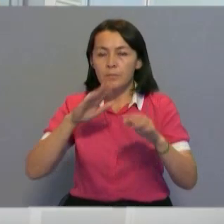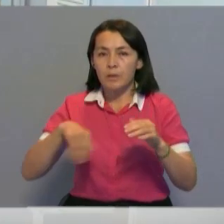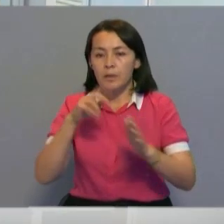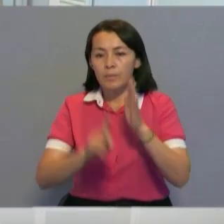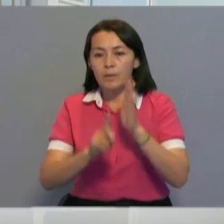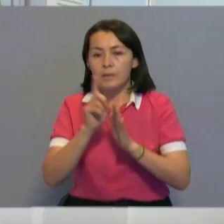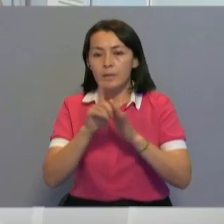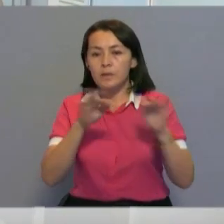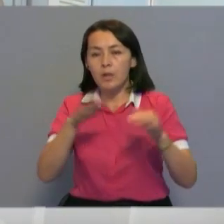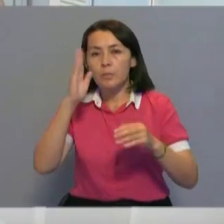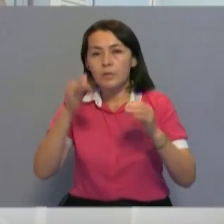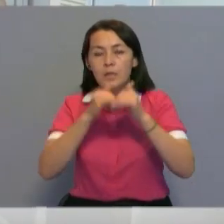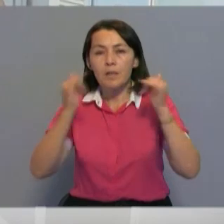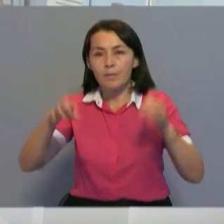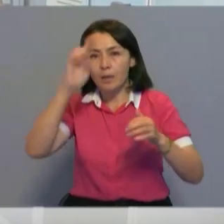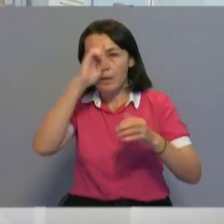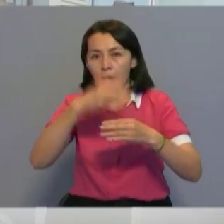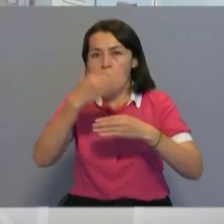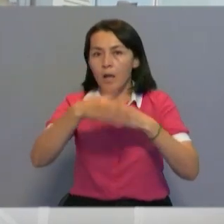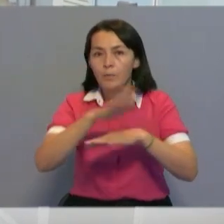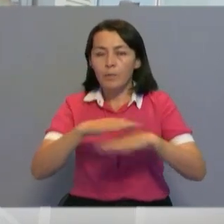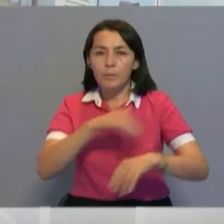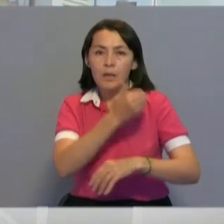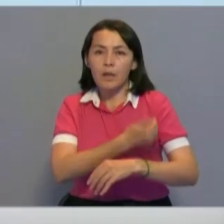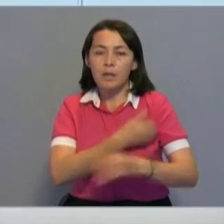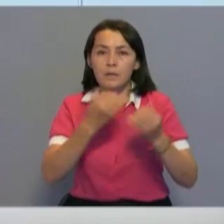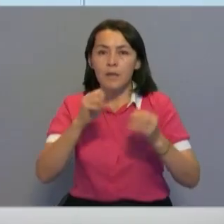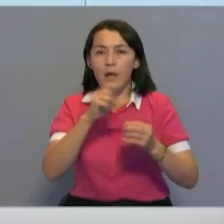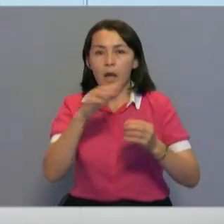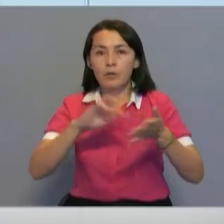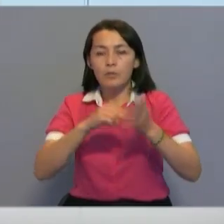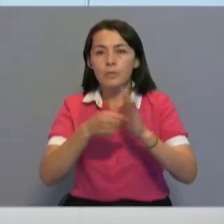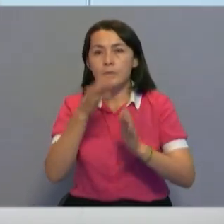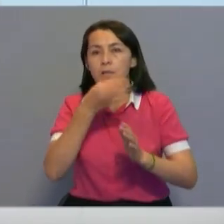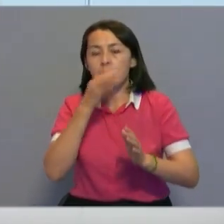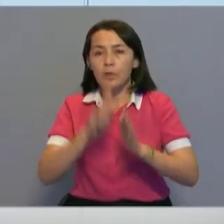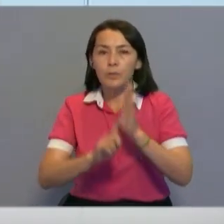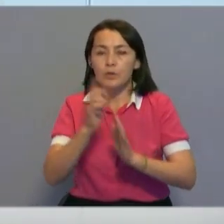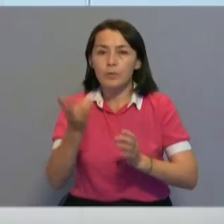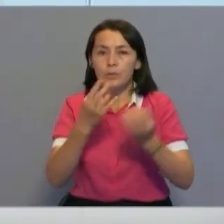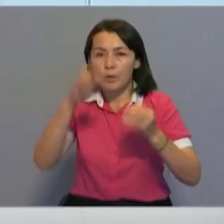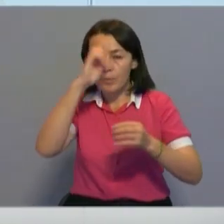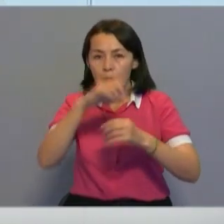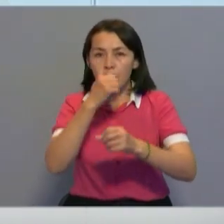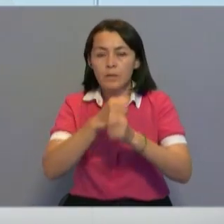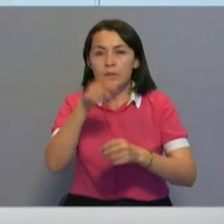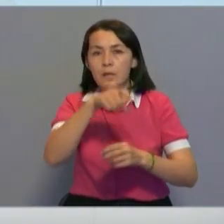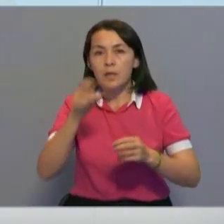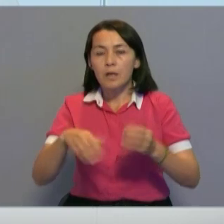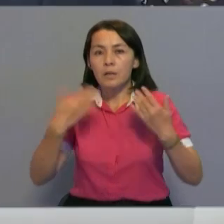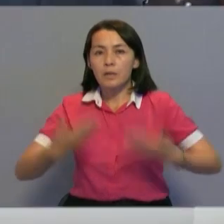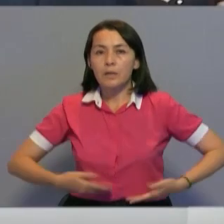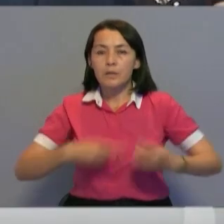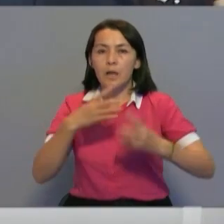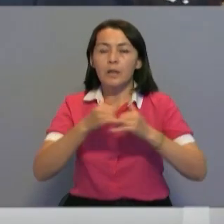шаралар. Болашақта дамыған елдерден қалып қоймауды қаласақ, АЕС жобасын ертерек қолға алуымыз тиіс. Мемлекет басшысы халықтың